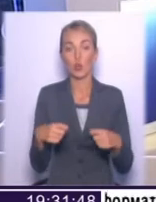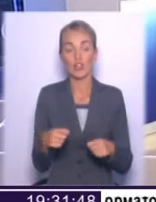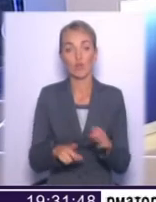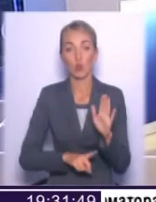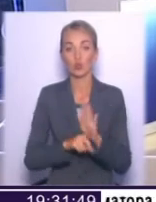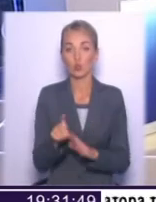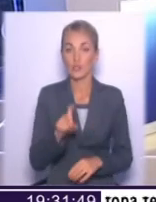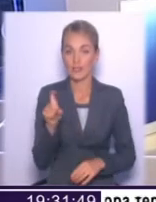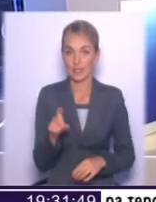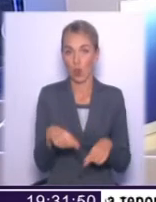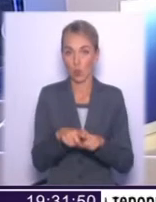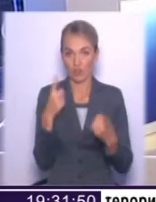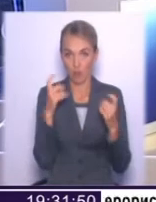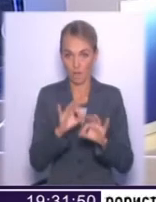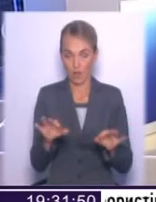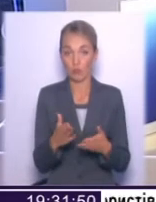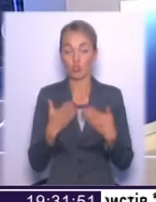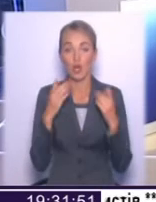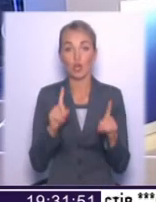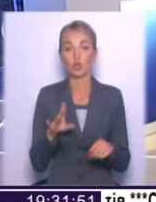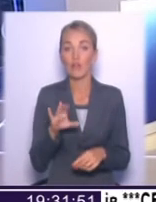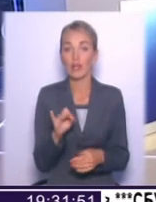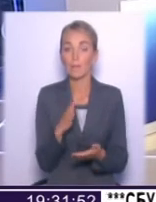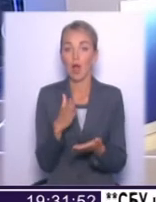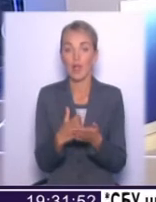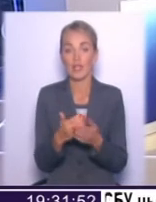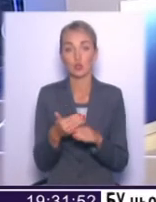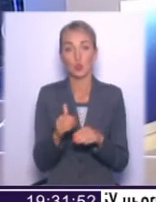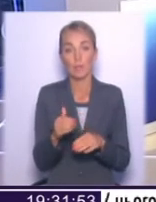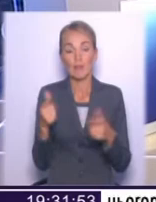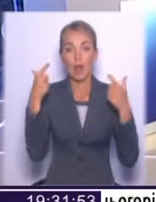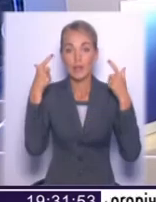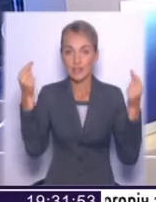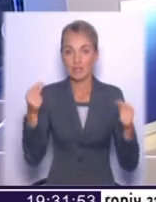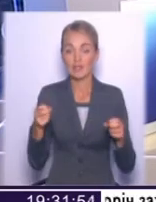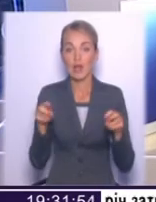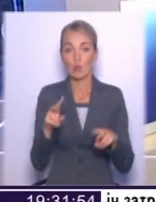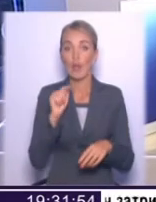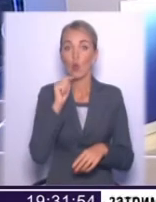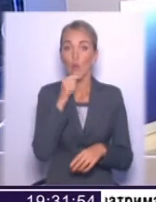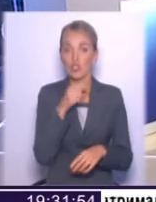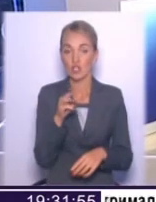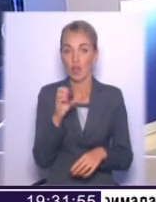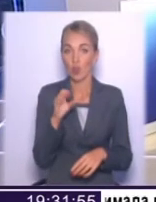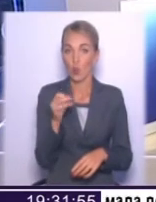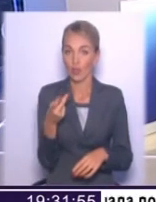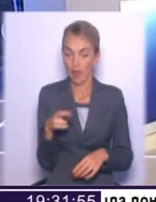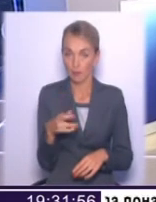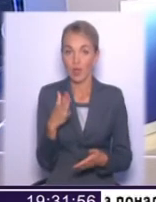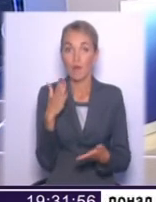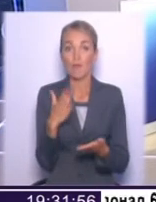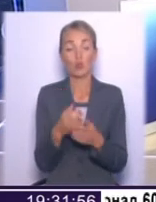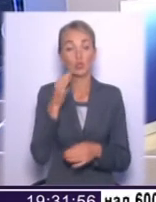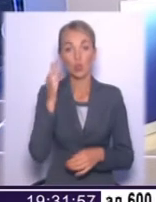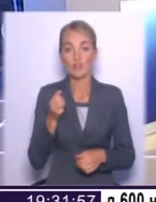з такої інформації. От почитала, що ви маєте ступінь магістра за спеціальністю економічна теорія. От тепер, уже маючи досвід роботи